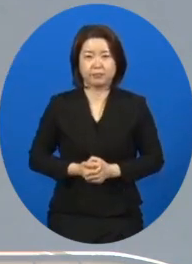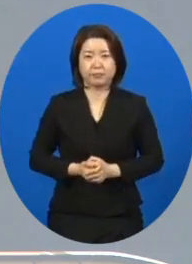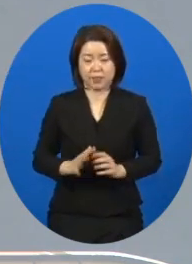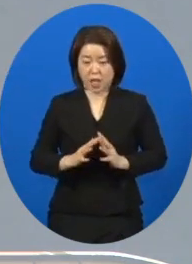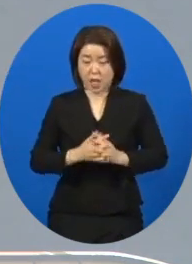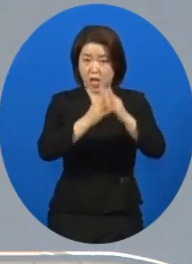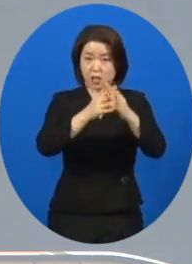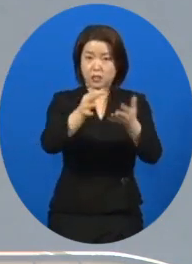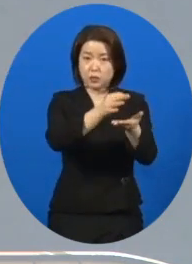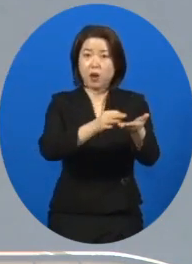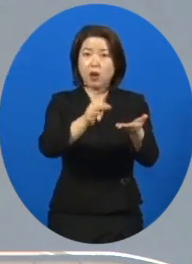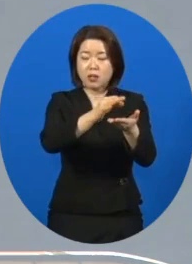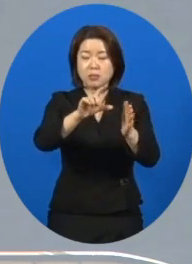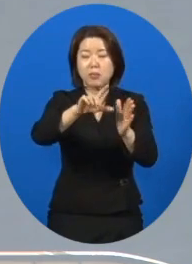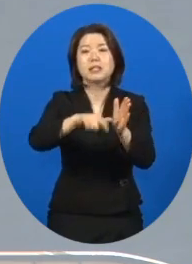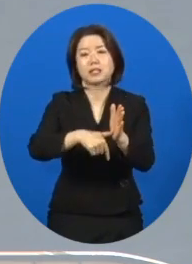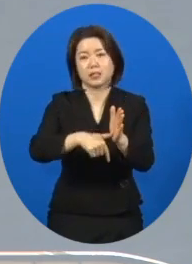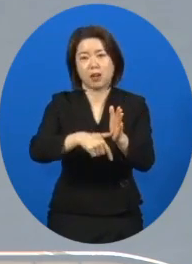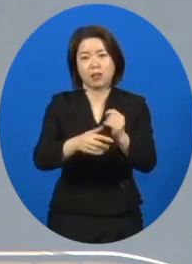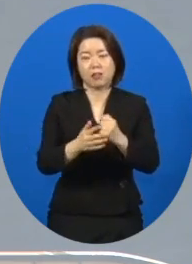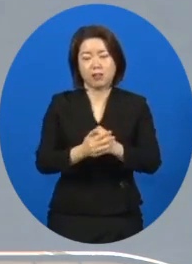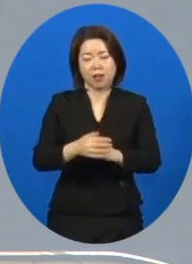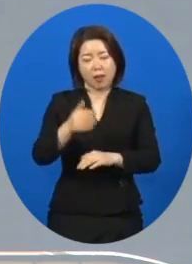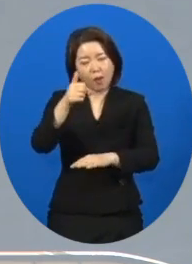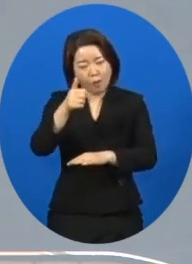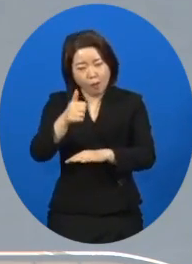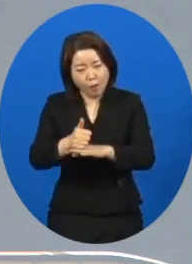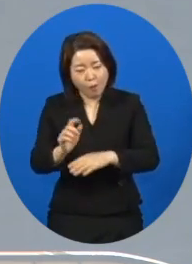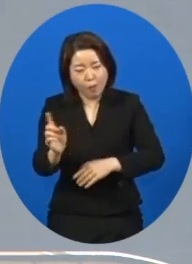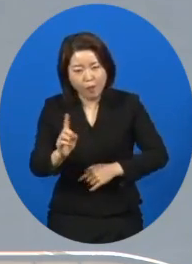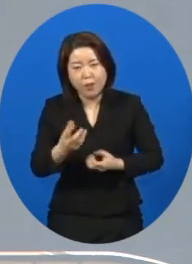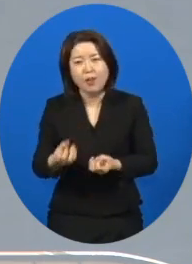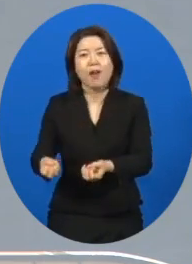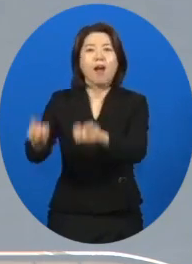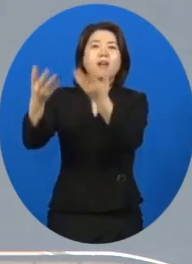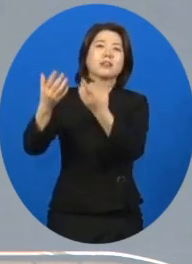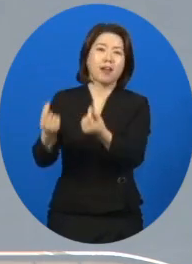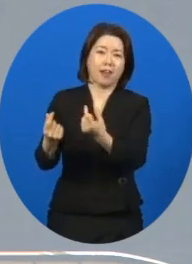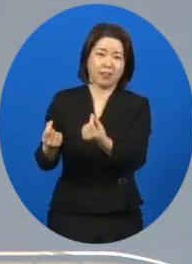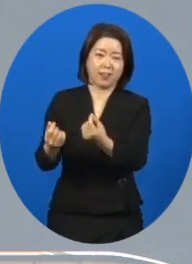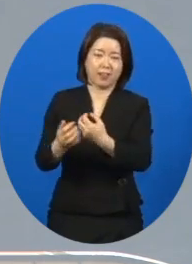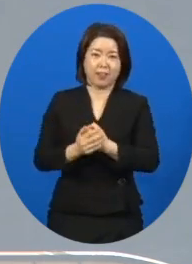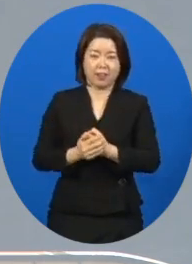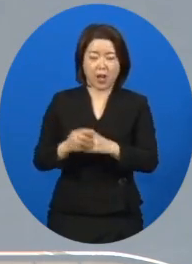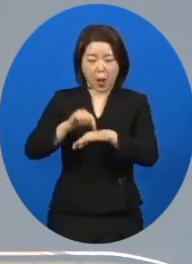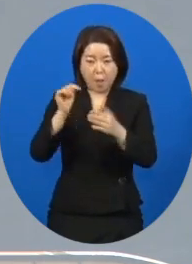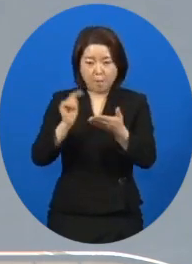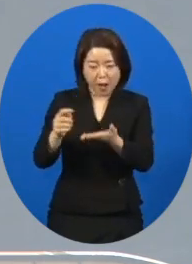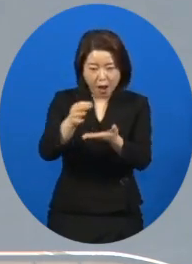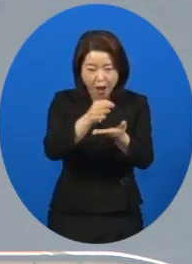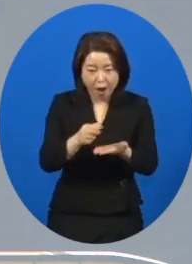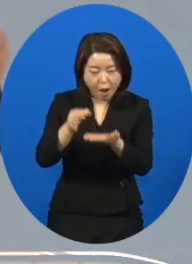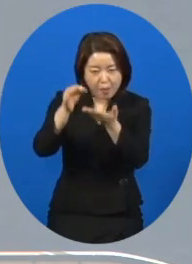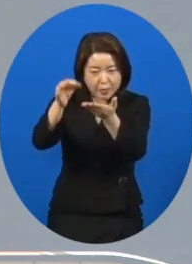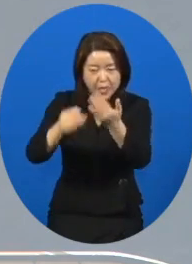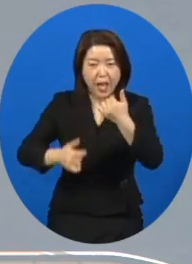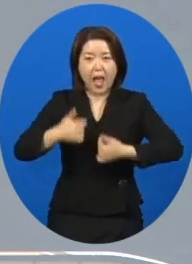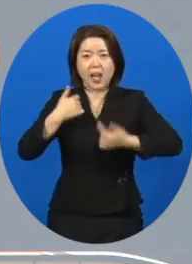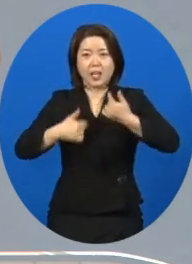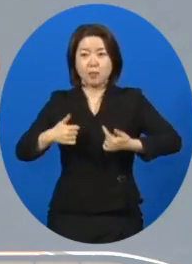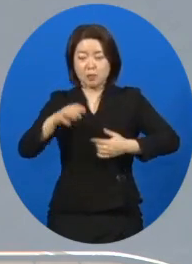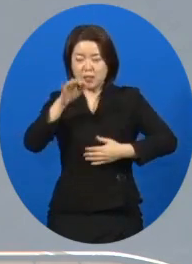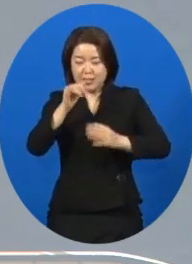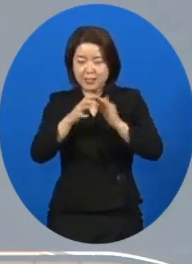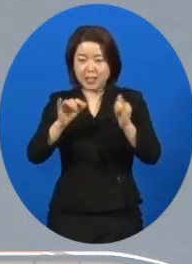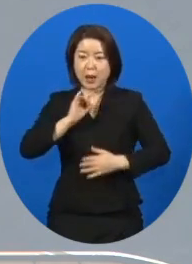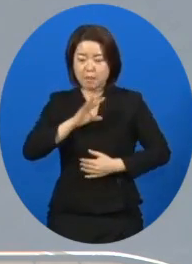건축 헌금하는 시간인데 마치 무슨 축제 같았어요, 느낌이. 마음에 헌금하는 기쁨이 있는 사람들끼리만